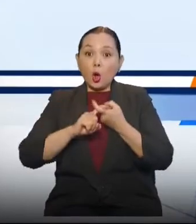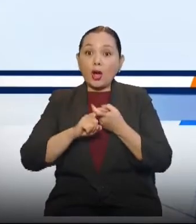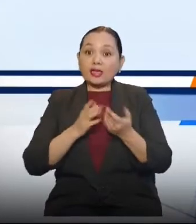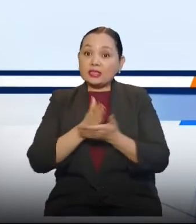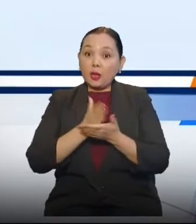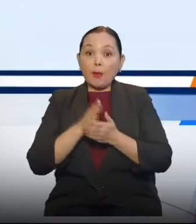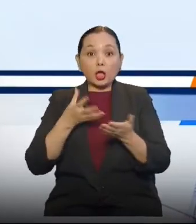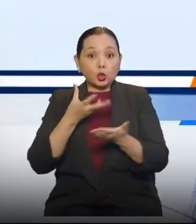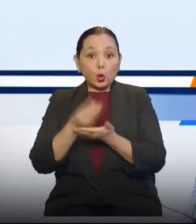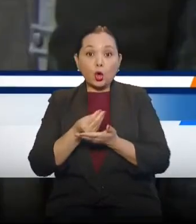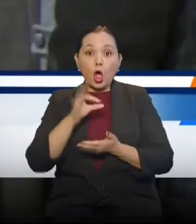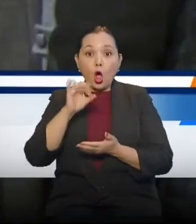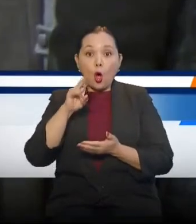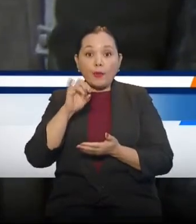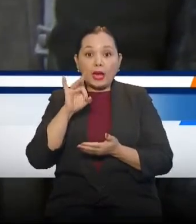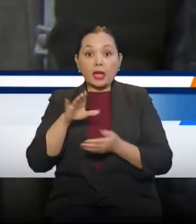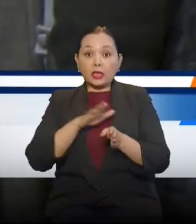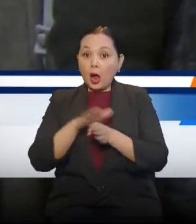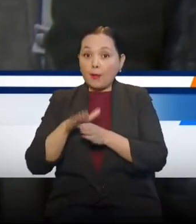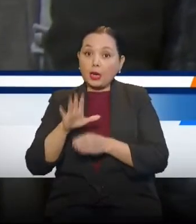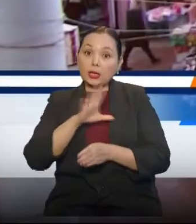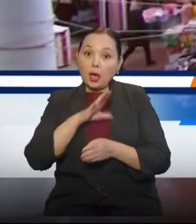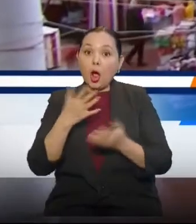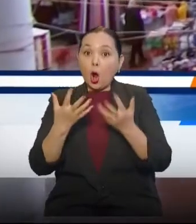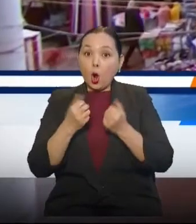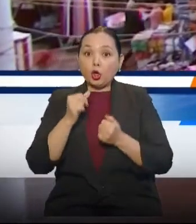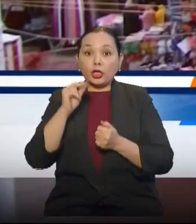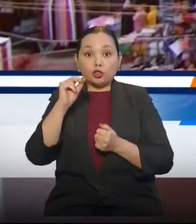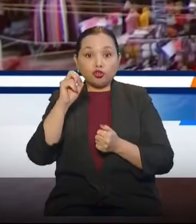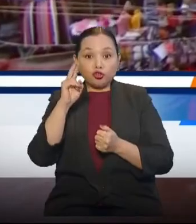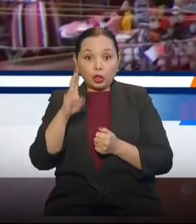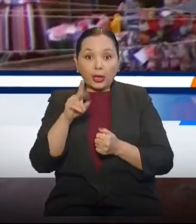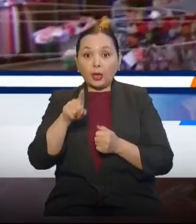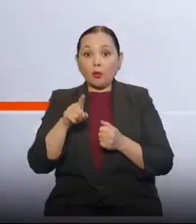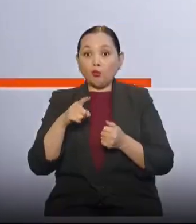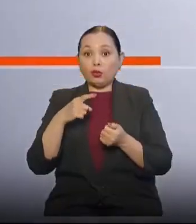shuningdek, to'lov tizimi operatorlari orqali to'lovni amalga oshirganda olingan xarid cheklari bundan mustasno.